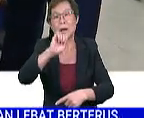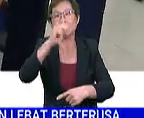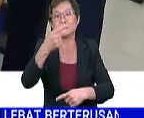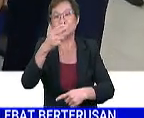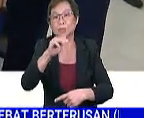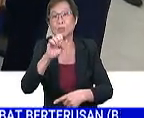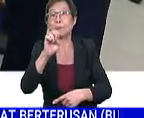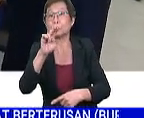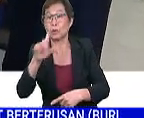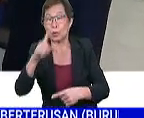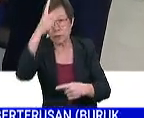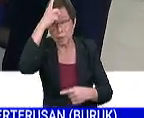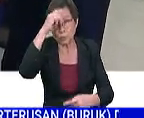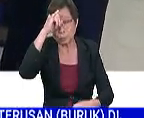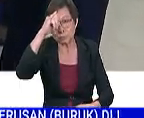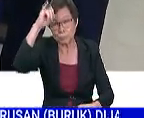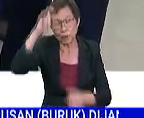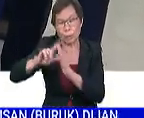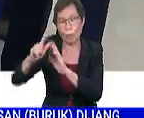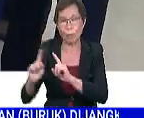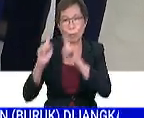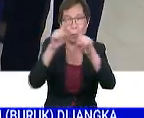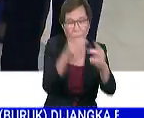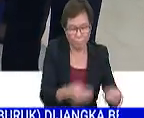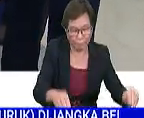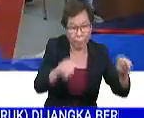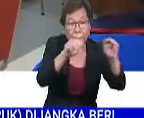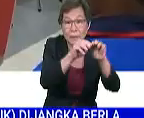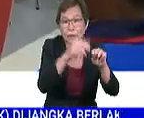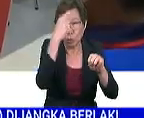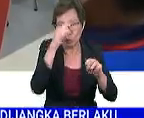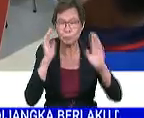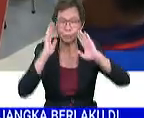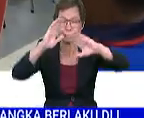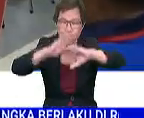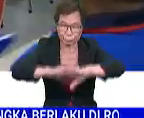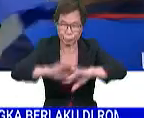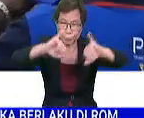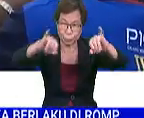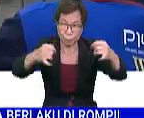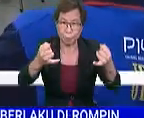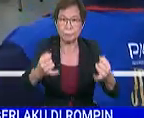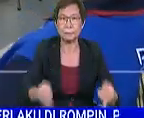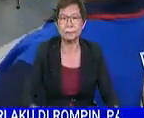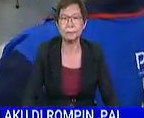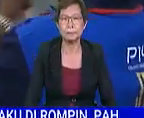Jamali Datuk Seri Ismail Sabri kemudiannya ke Masjid jamid Sultan Ibrahim bagi menunaikan solat